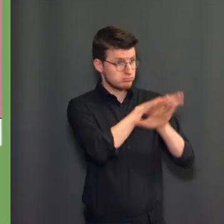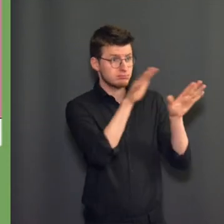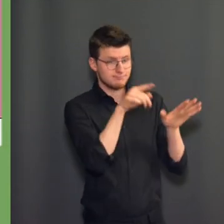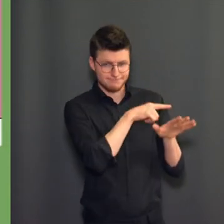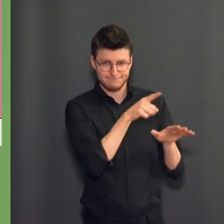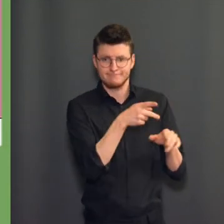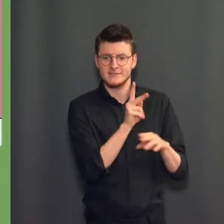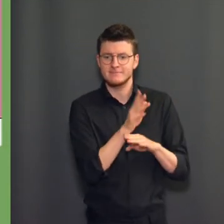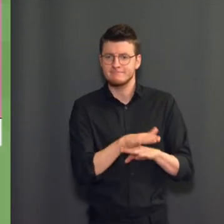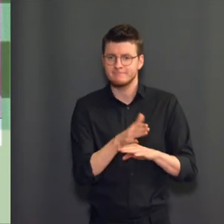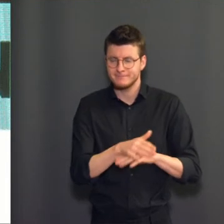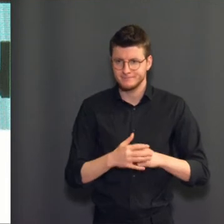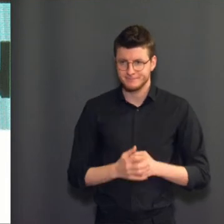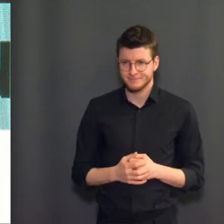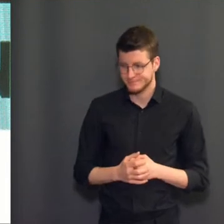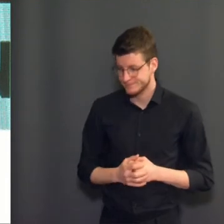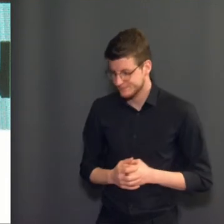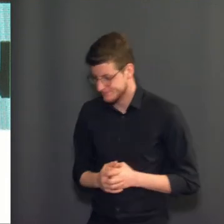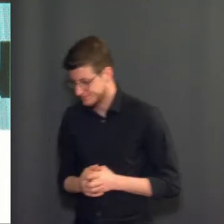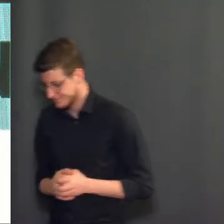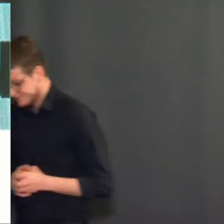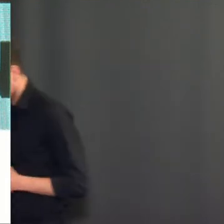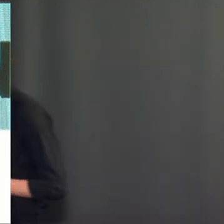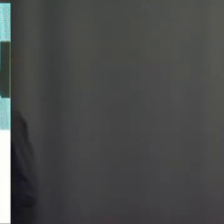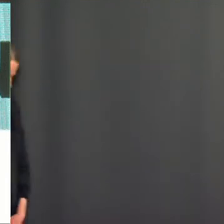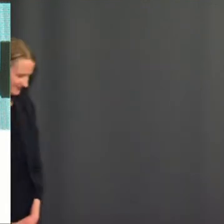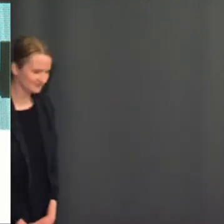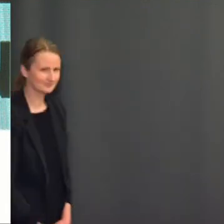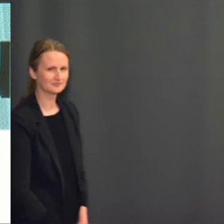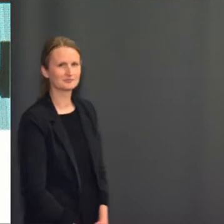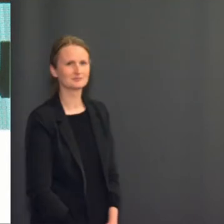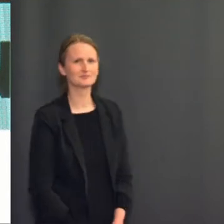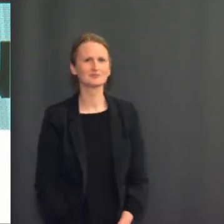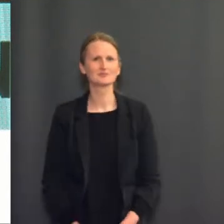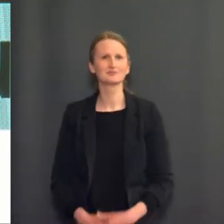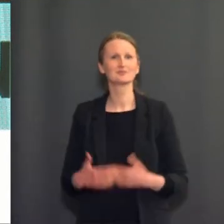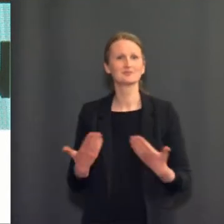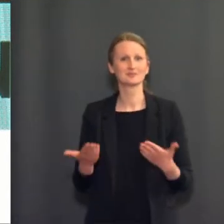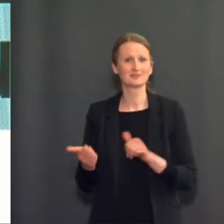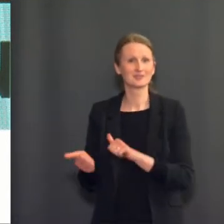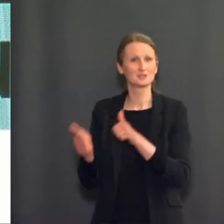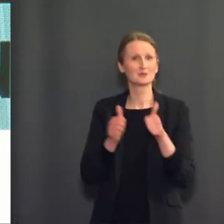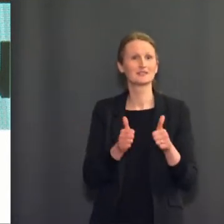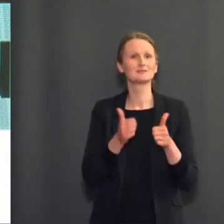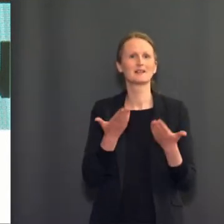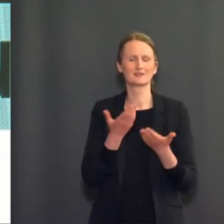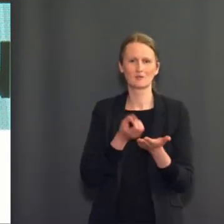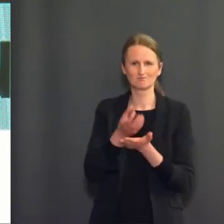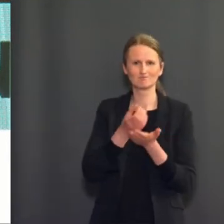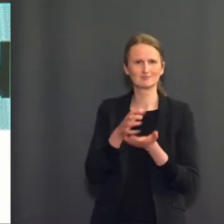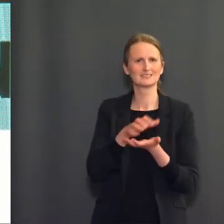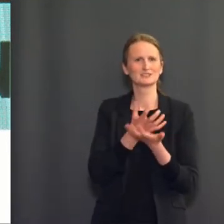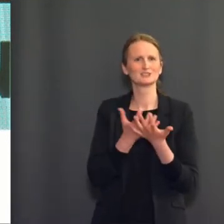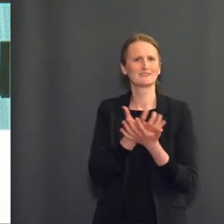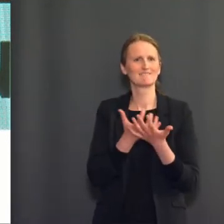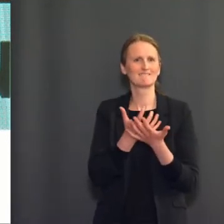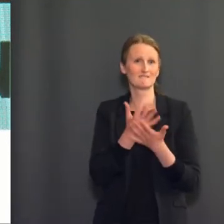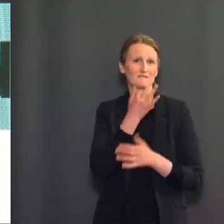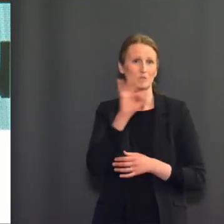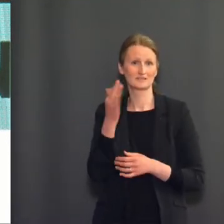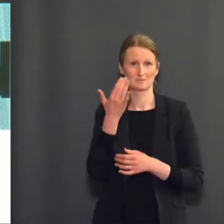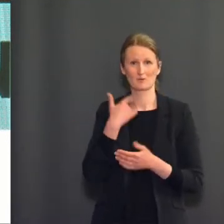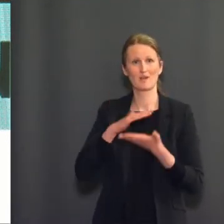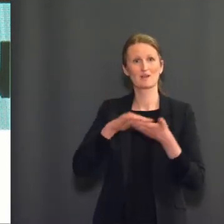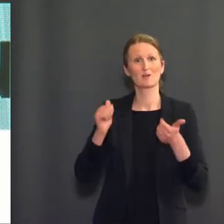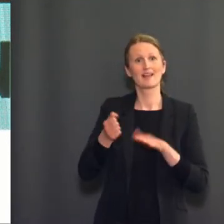Et ensuite, je vais vous présenter les chiffres en français. Je remplace aujourd'hui mon collègue Yves Van Latem, qui ne pourrait